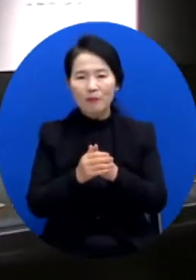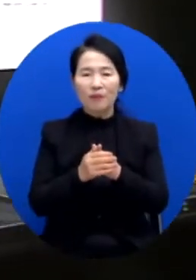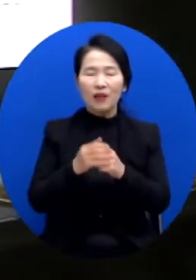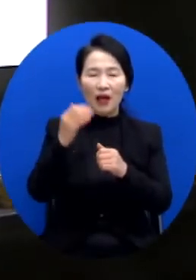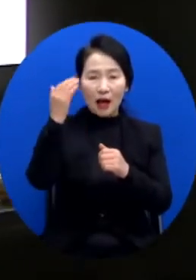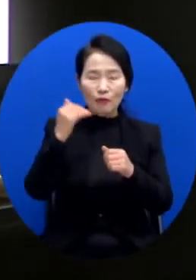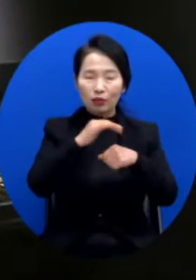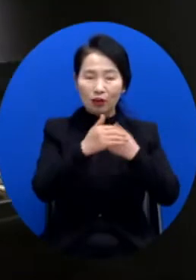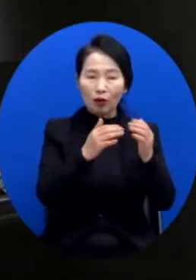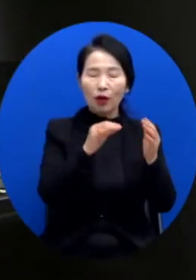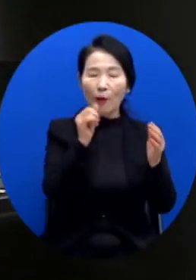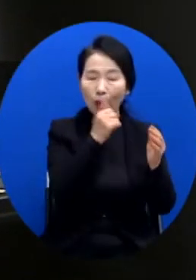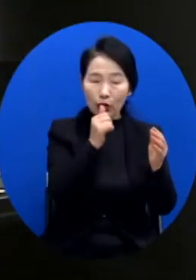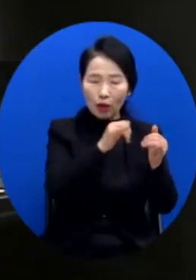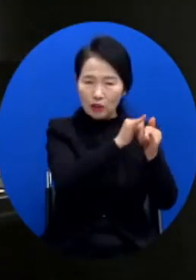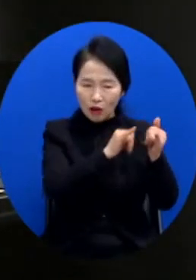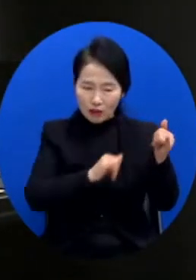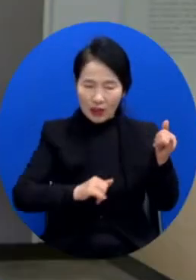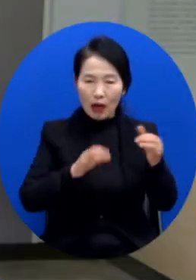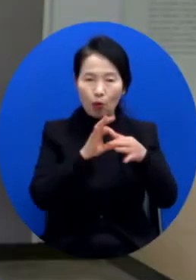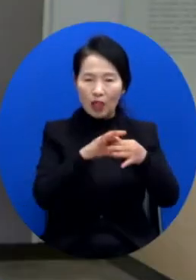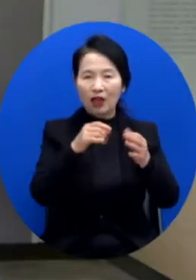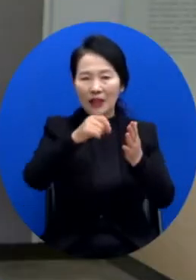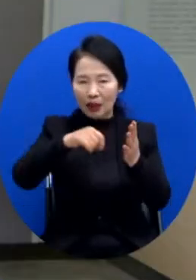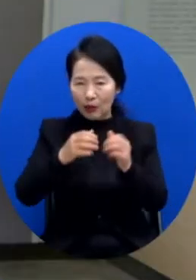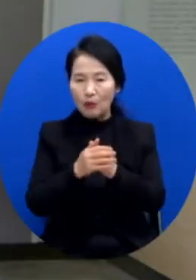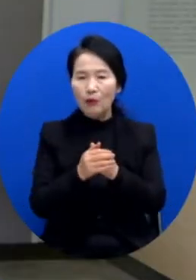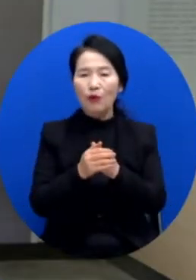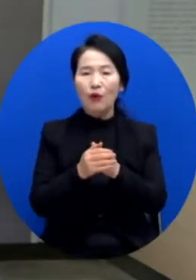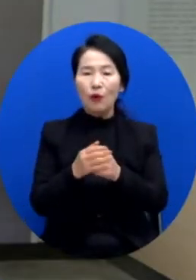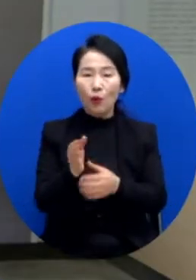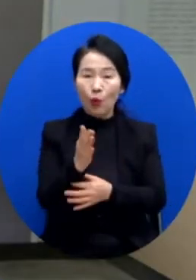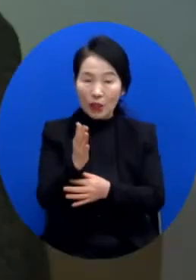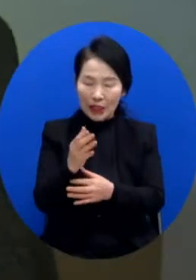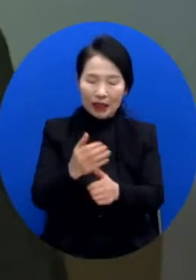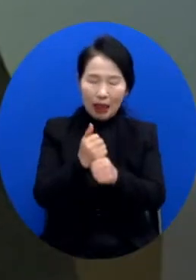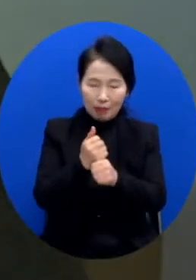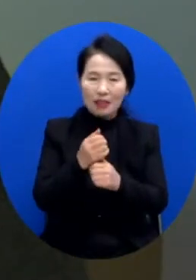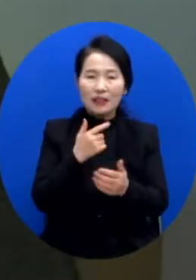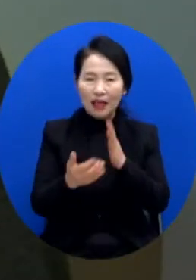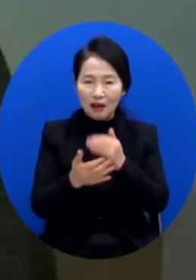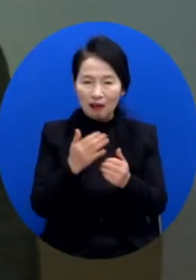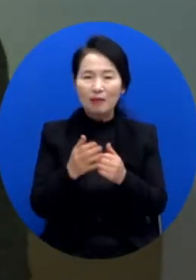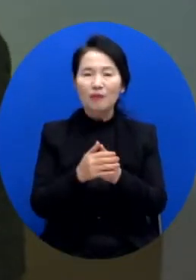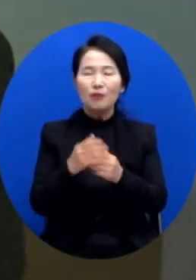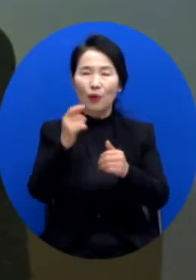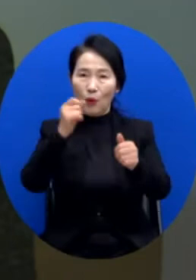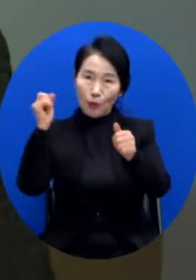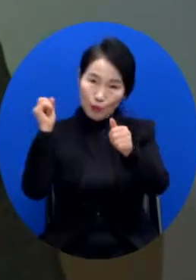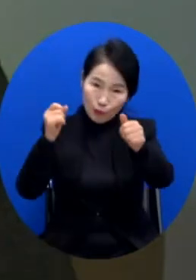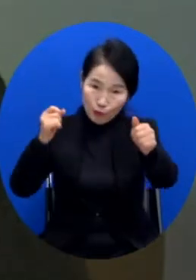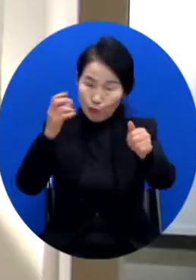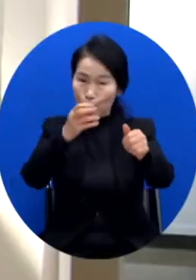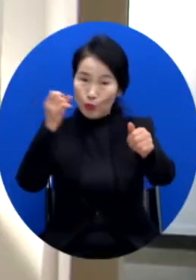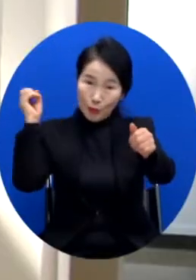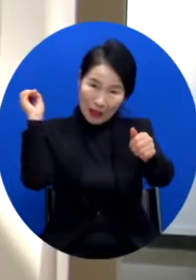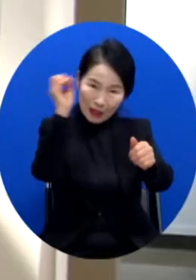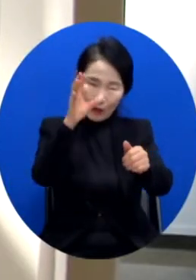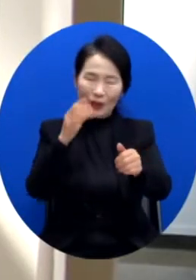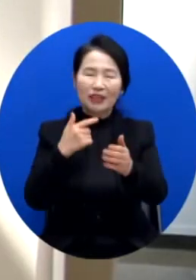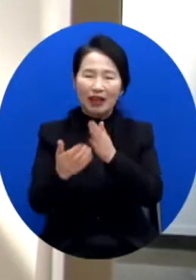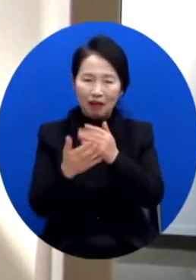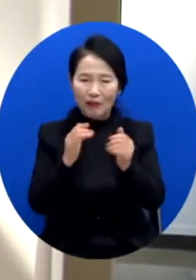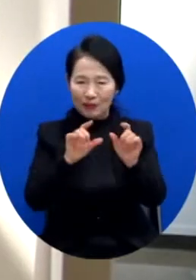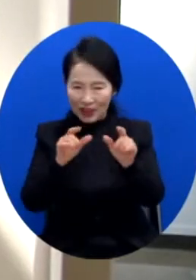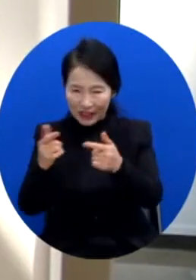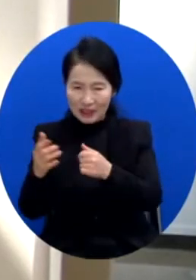성경의 번역 역사와 관련 기록들. 고기잡이 체험, 골리앗에게 물맷돌 쏘기, 구약시대 문화 체험